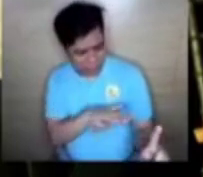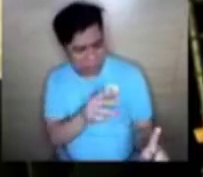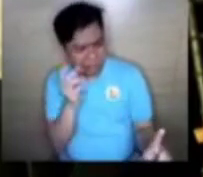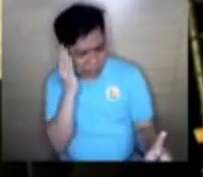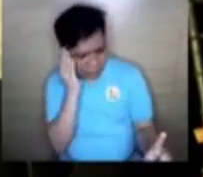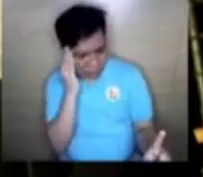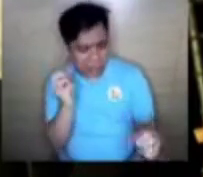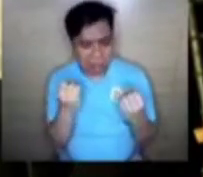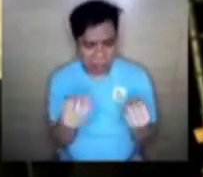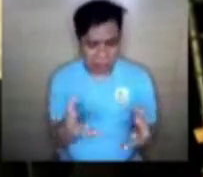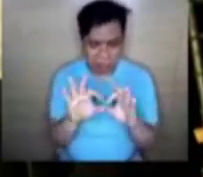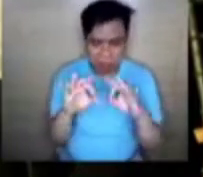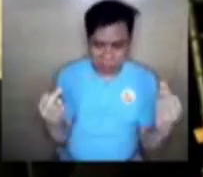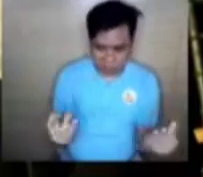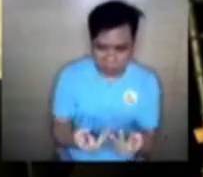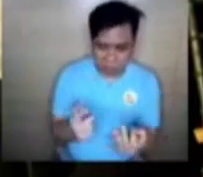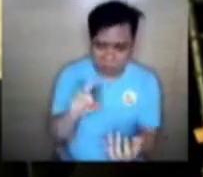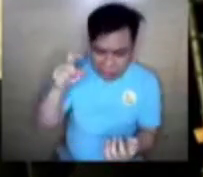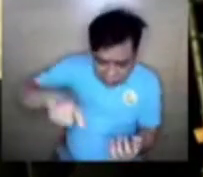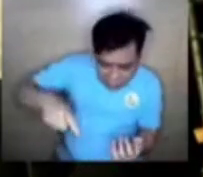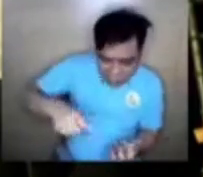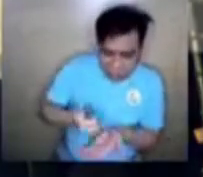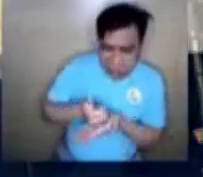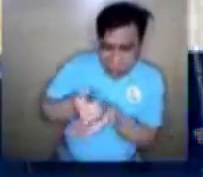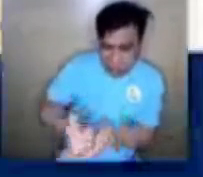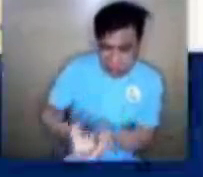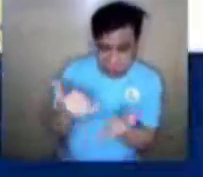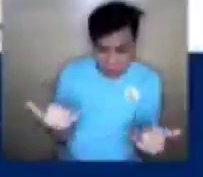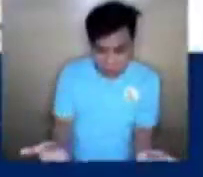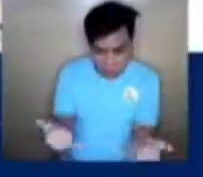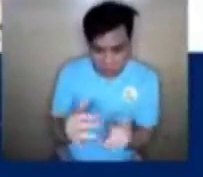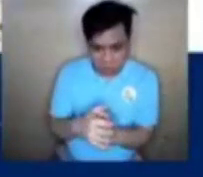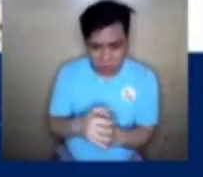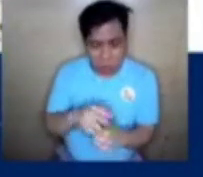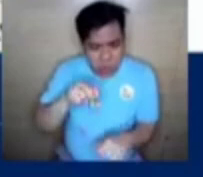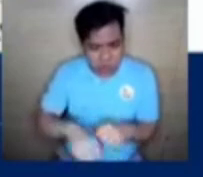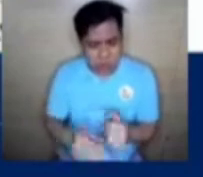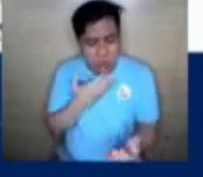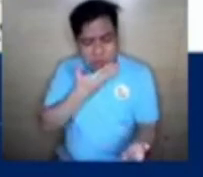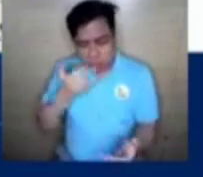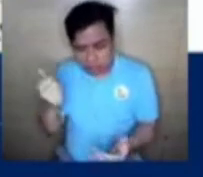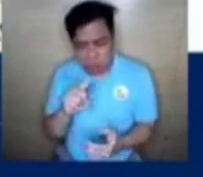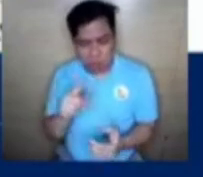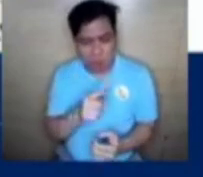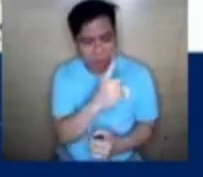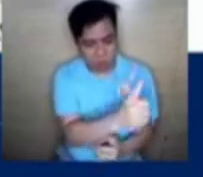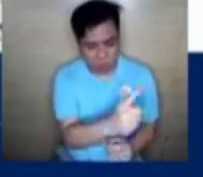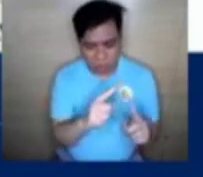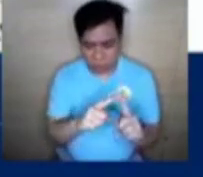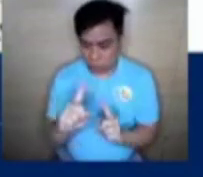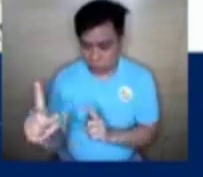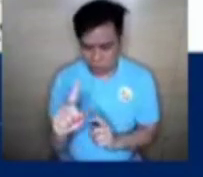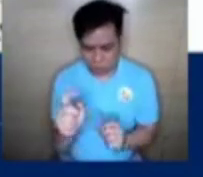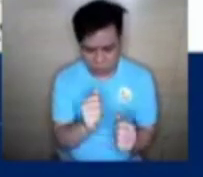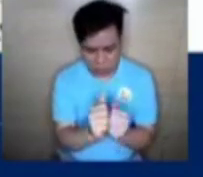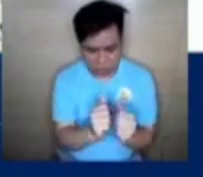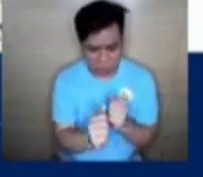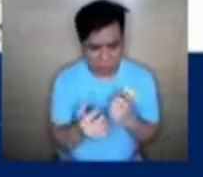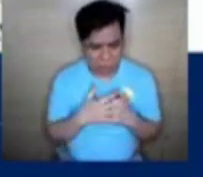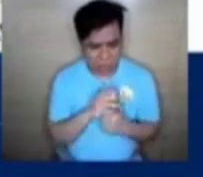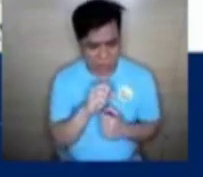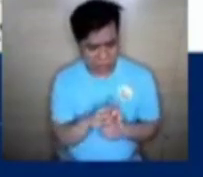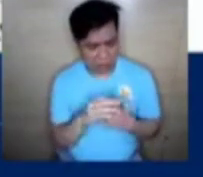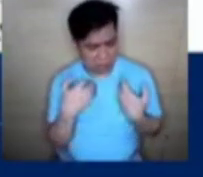maraming pamilya ang nangangailangan ng tulong sa ngayon, kaya minabuti po natin na 1:1. Ibig po sabihin kung